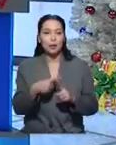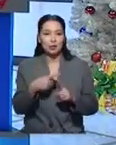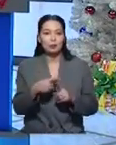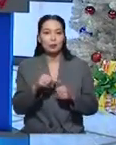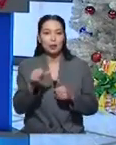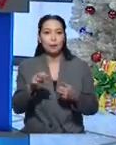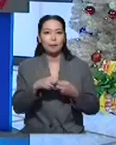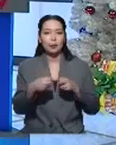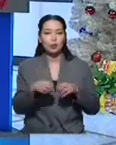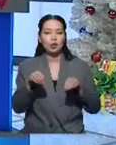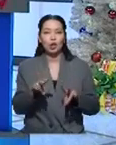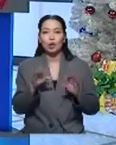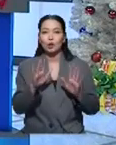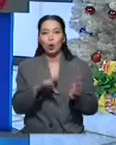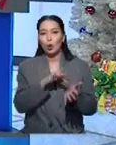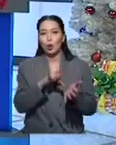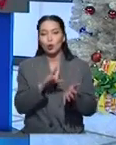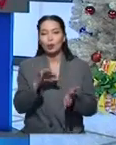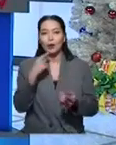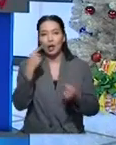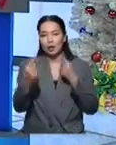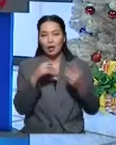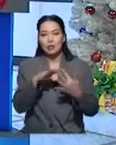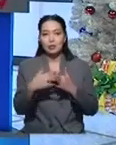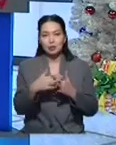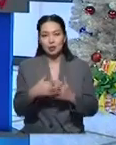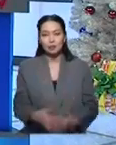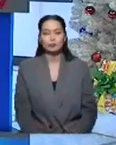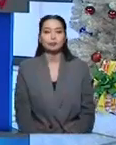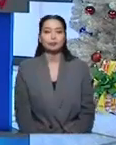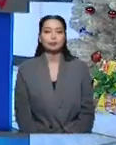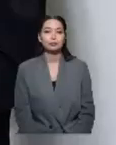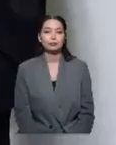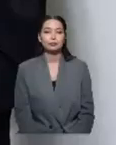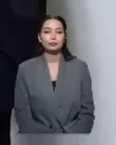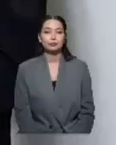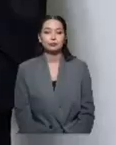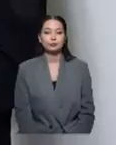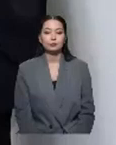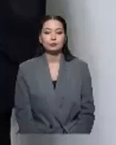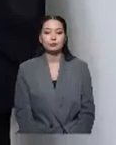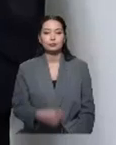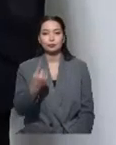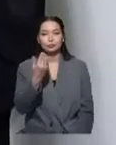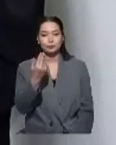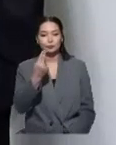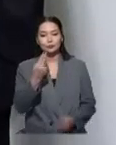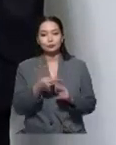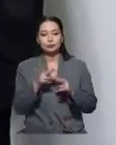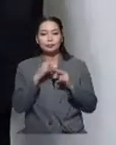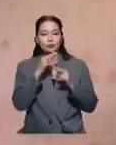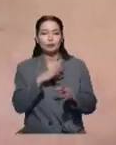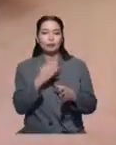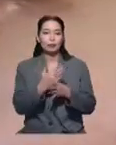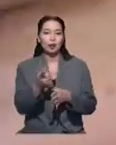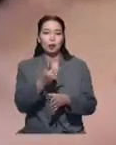Причем проблемы решаются не только в городах, но и отдаленных селах. Дильнас Насикинова продолжит. Один из астанчан, обратившийся за помощью в